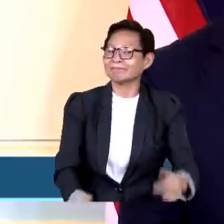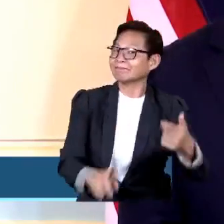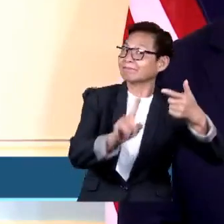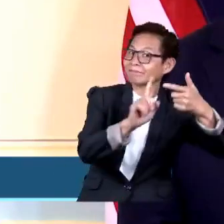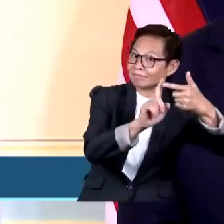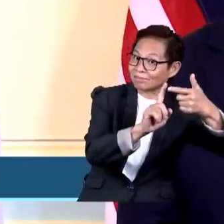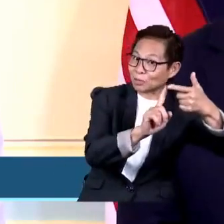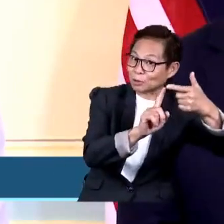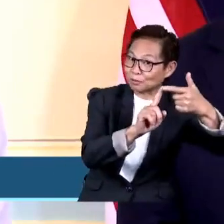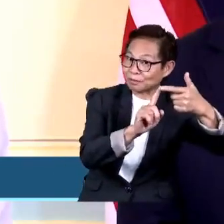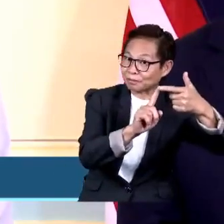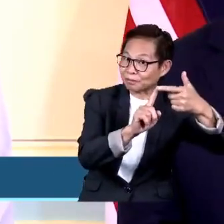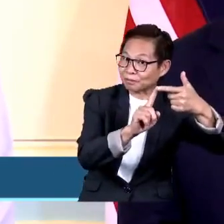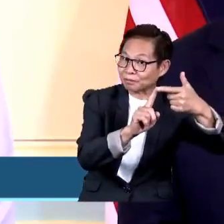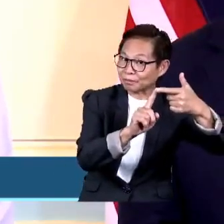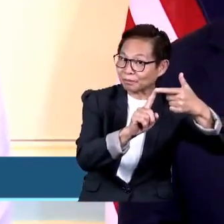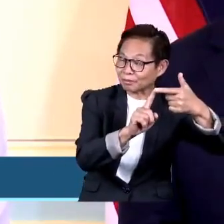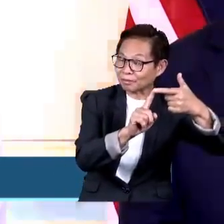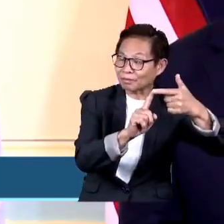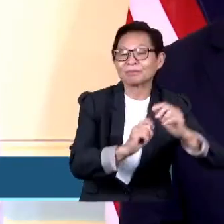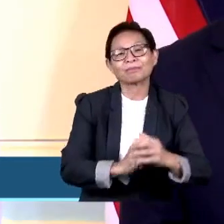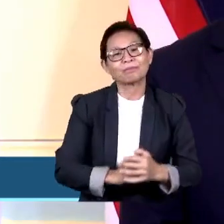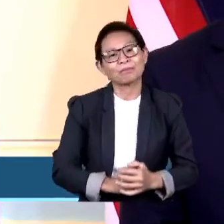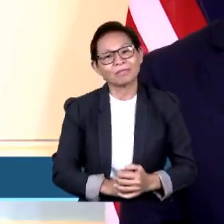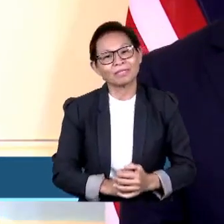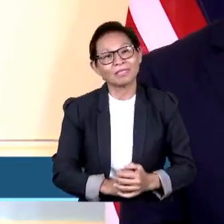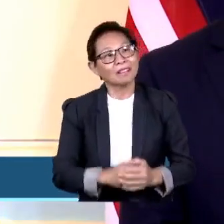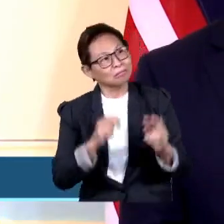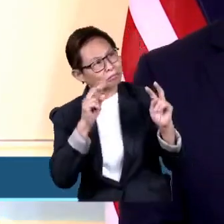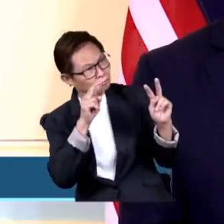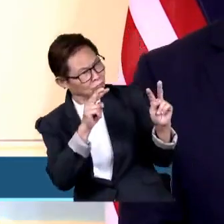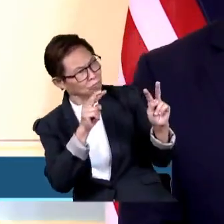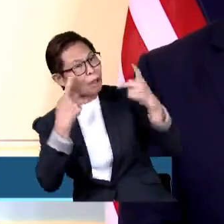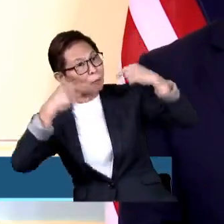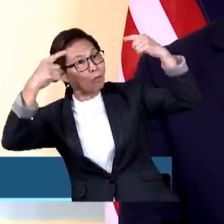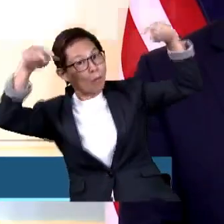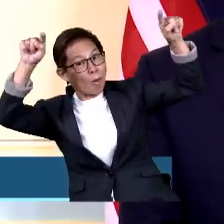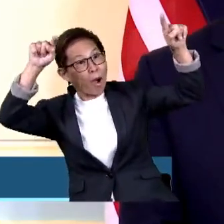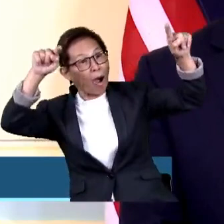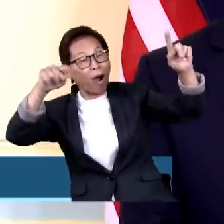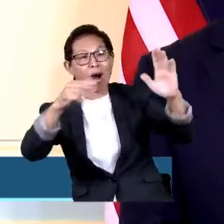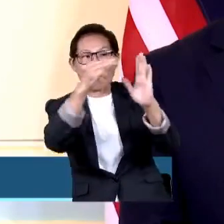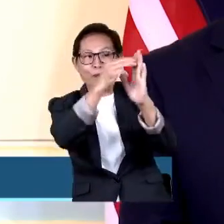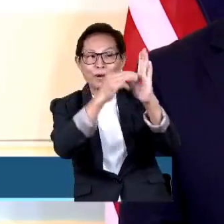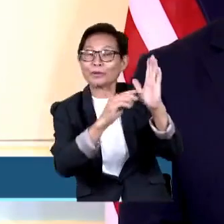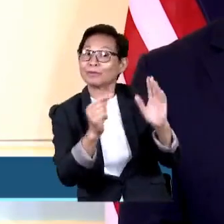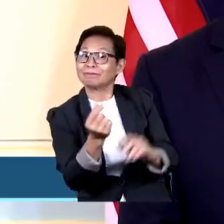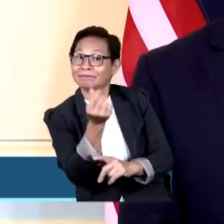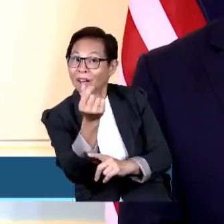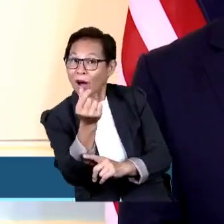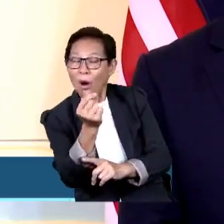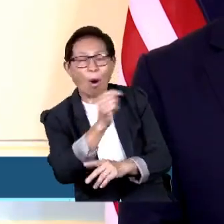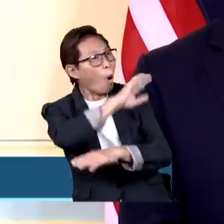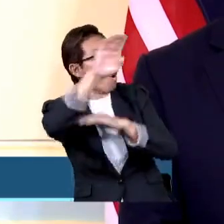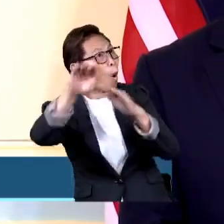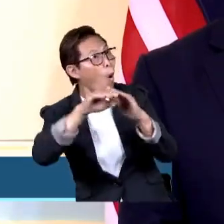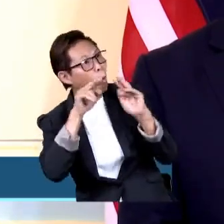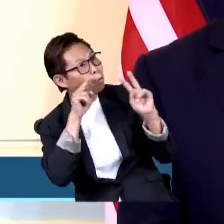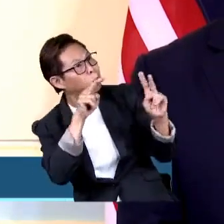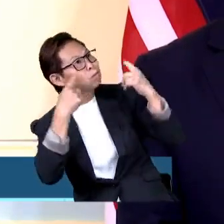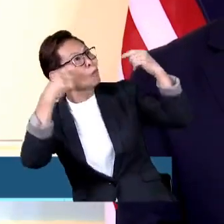Kedua, kita telah menyaksikan kejayaan menu rahmah dalam menyeluruh